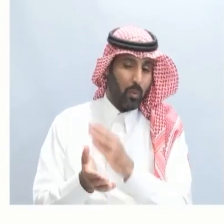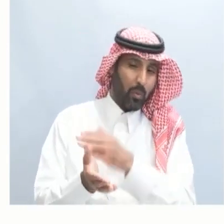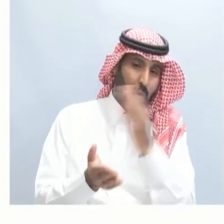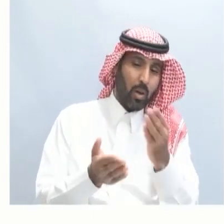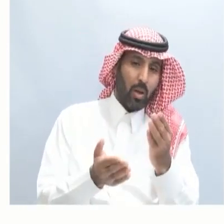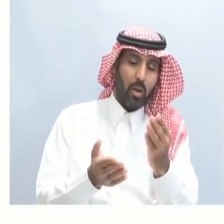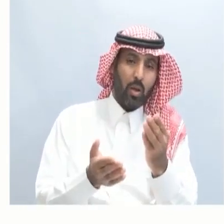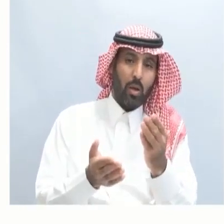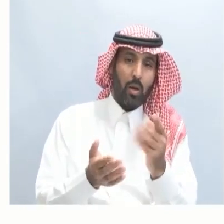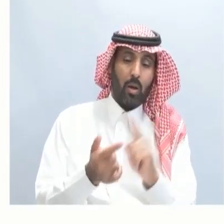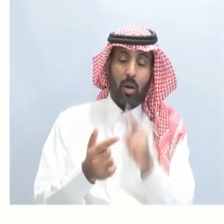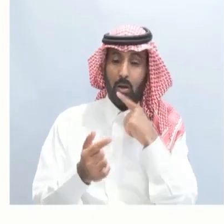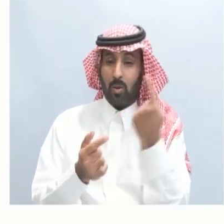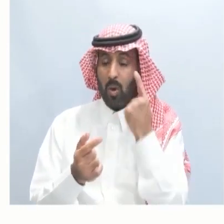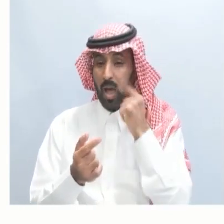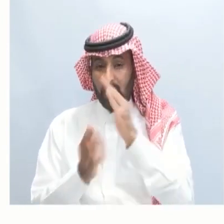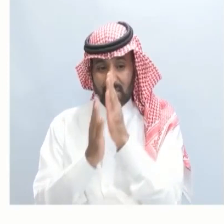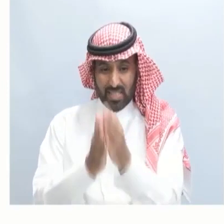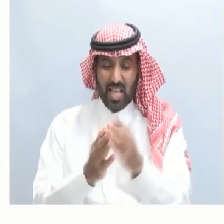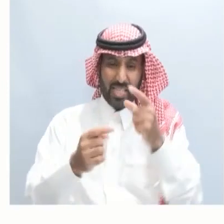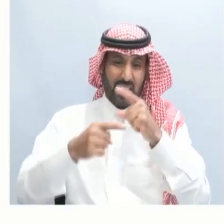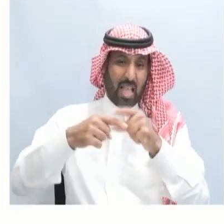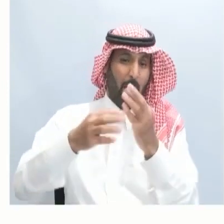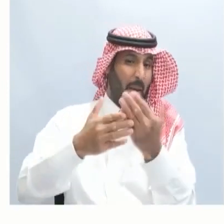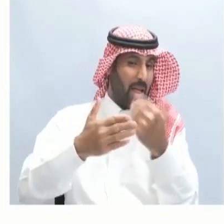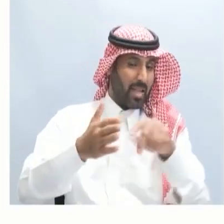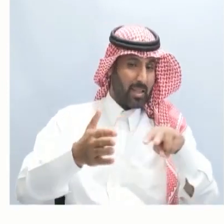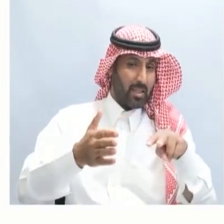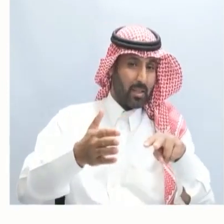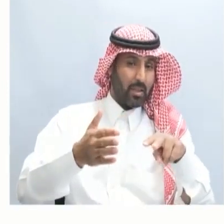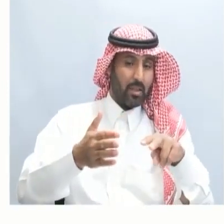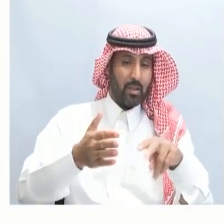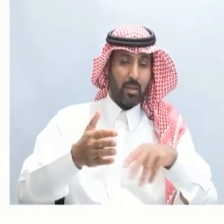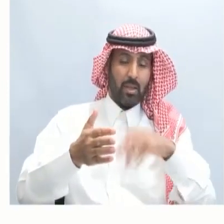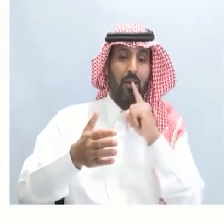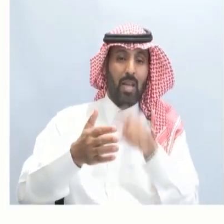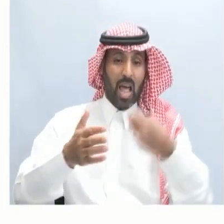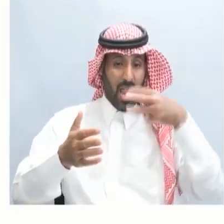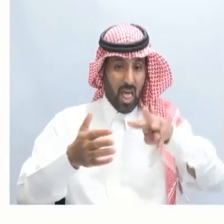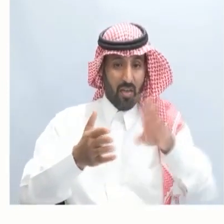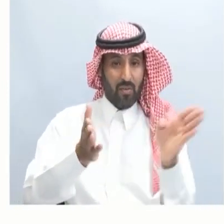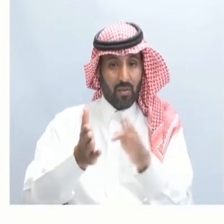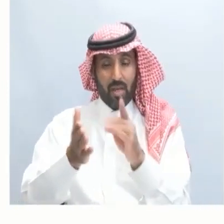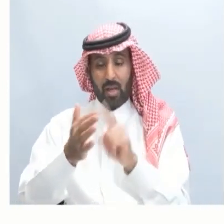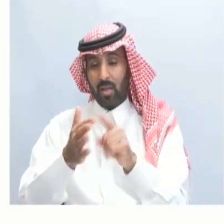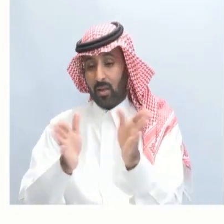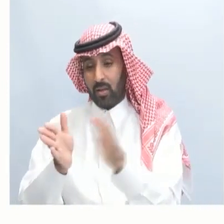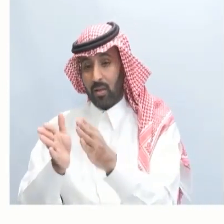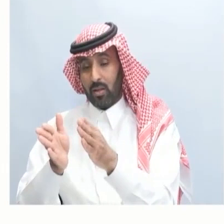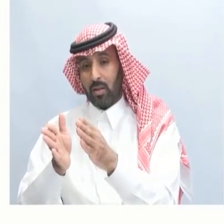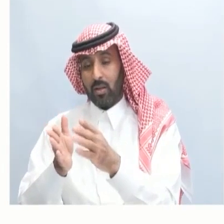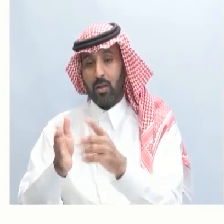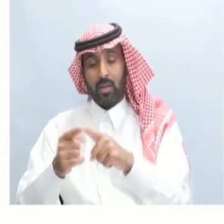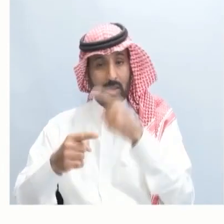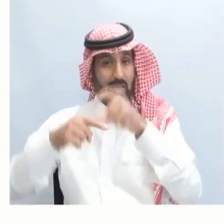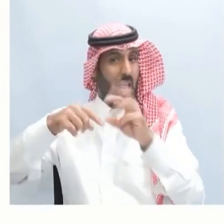بحيث انني هذه الخانه اقسم اقسمها على كم احسنتم على 1000 سجل معي وهذه الخانه اقسمها